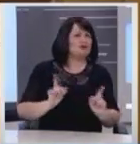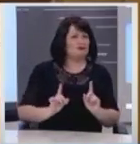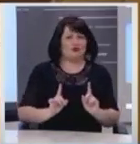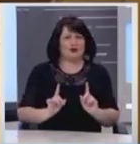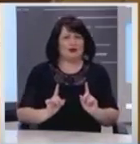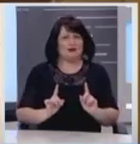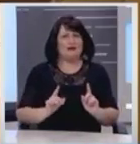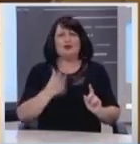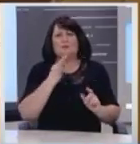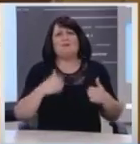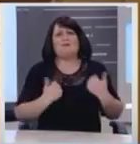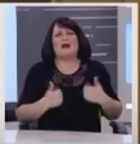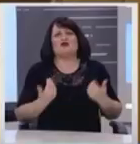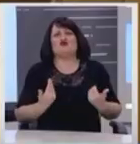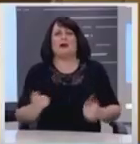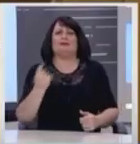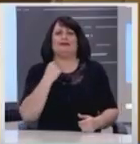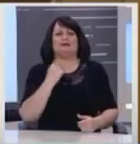των ευθυνών για την αποτυχία,